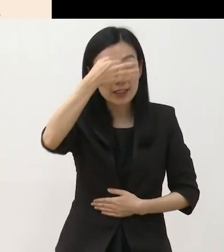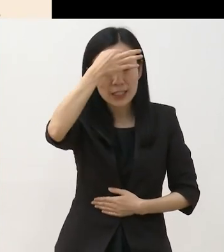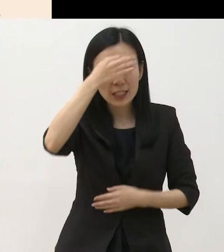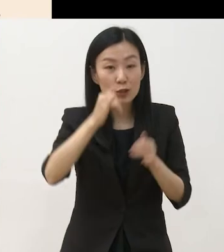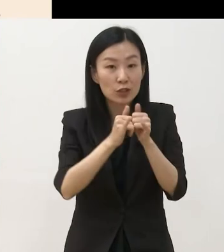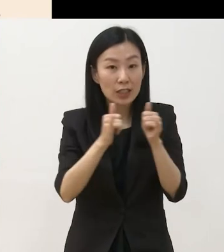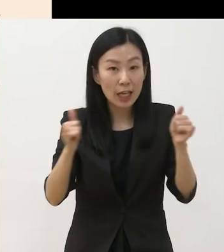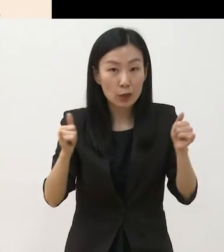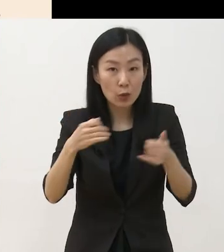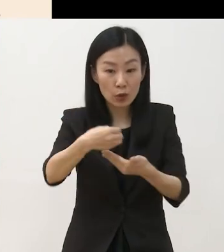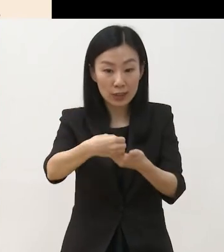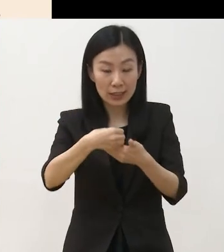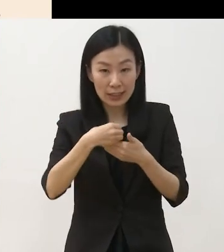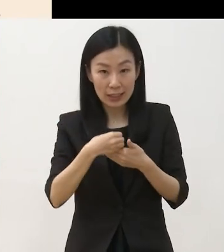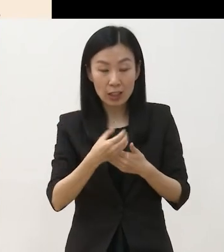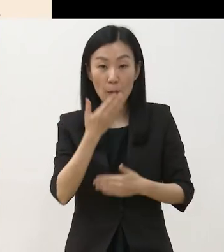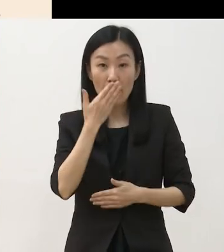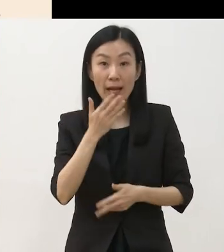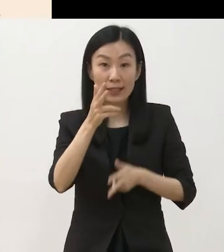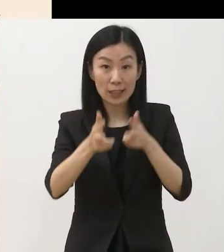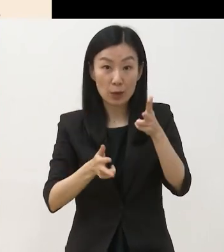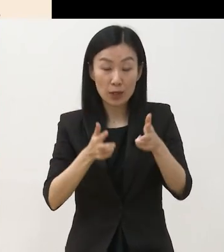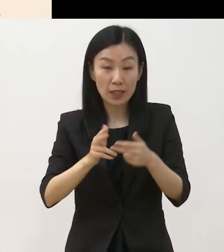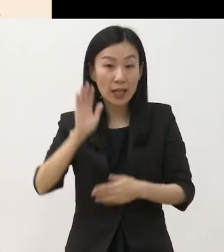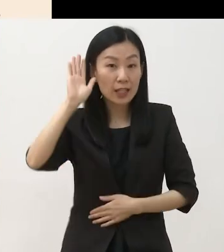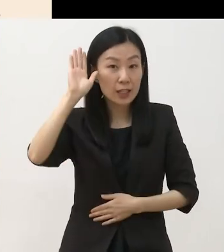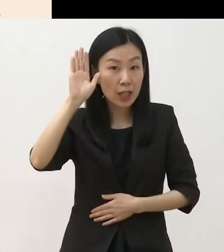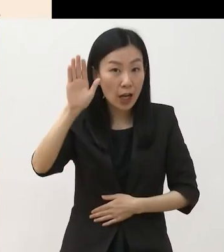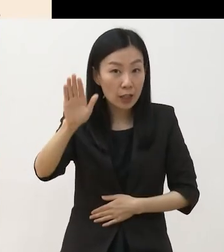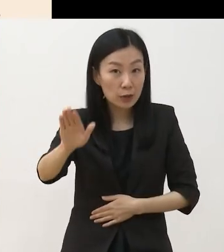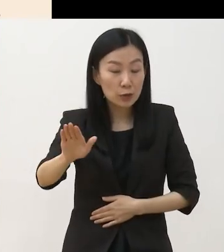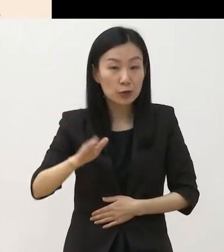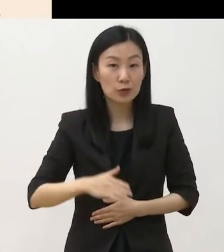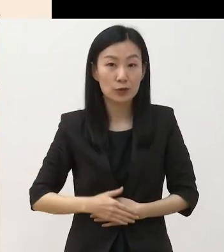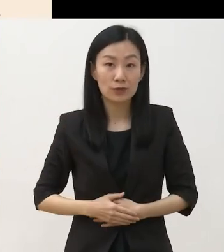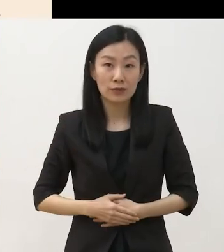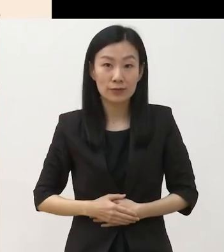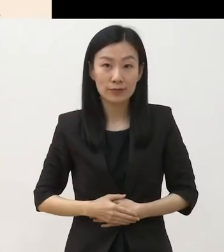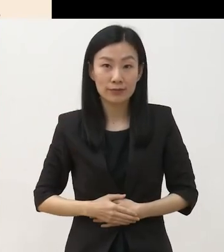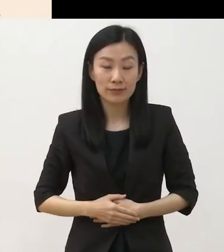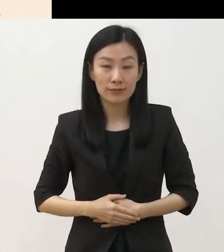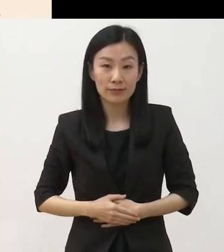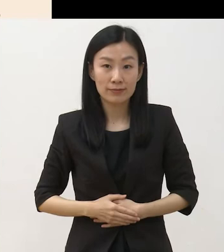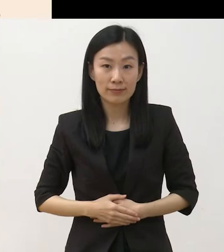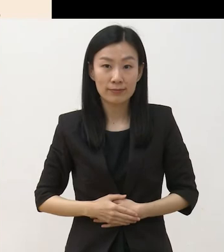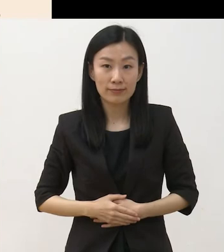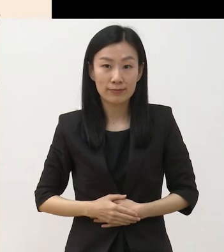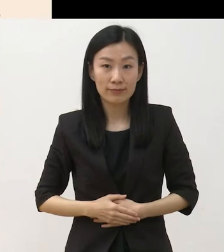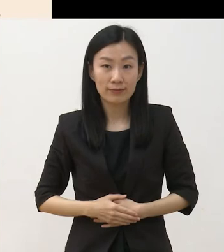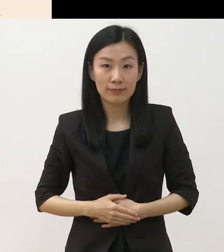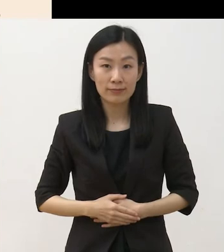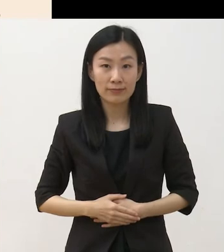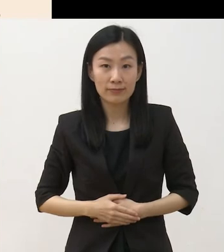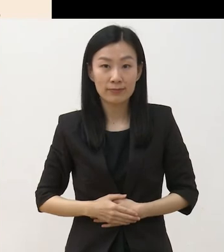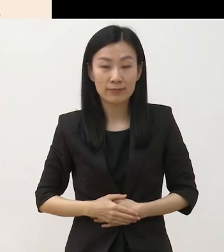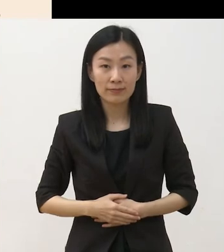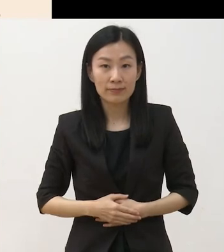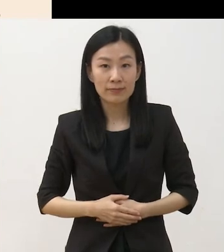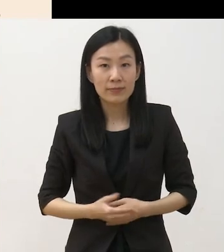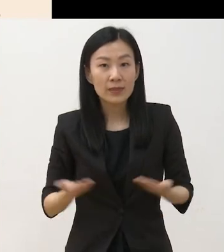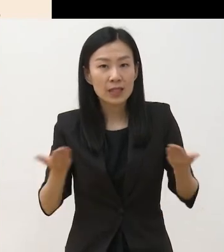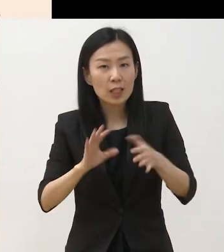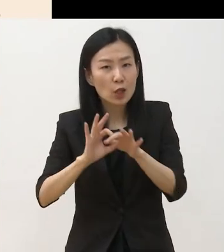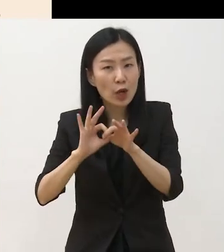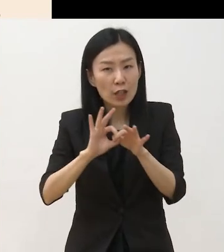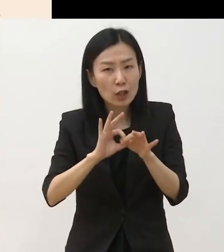예술가들도 그 지원의 대상이 되는 사업입니다. 상호 관계 속에서 여러 가지 노무의 관계가 발생할 수 있는 여러 가지